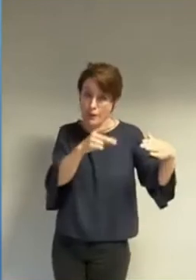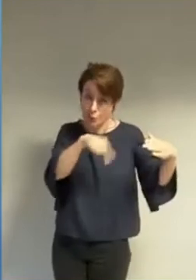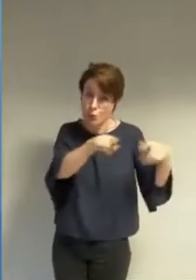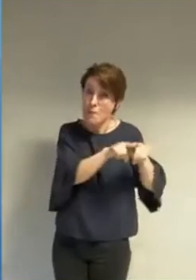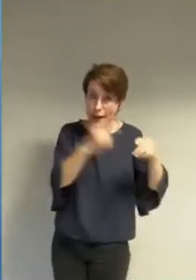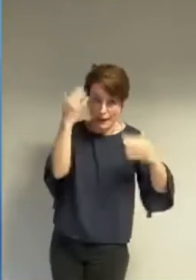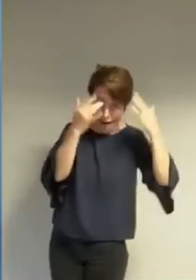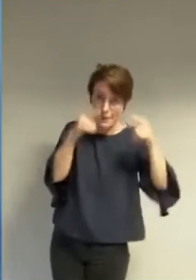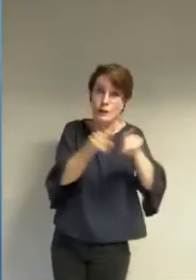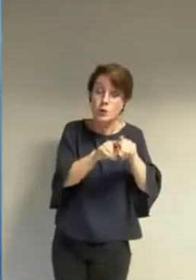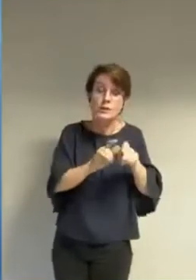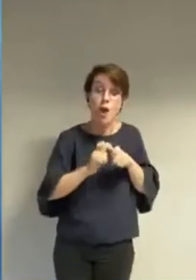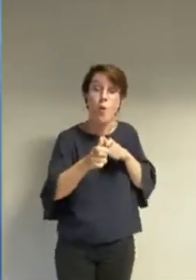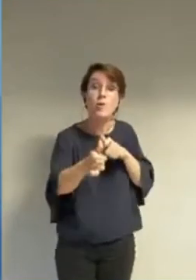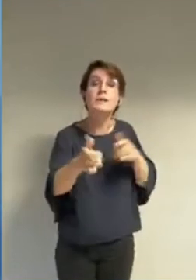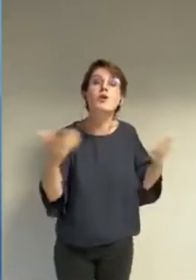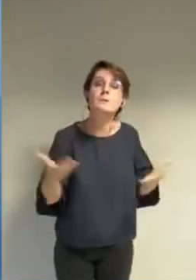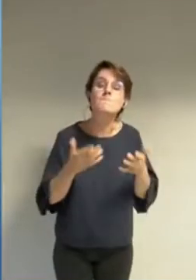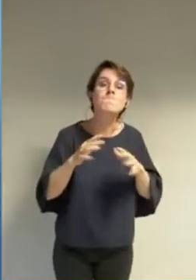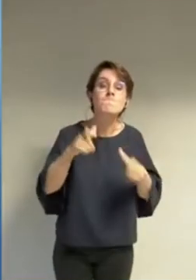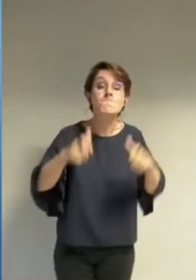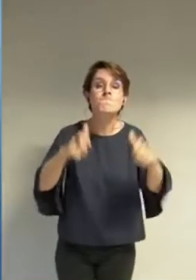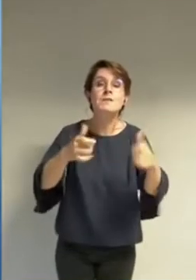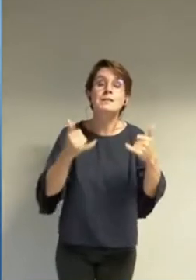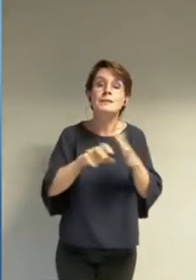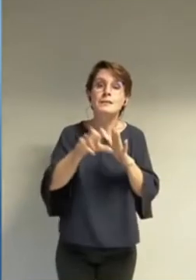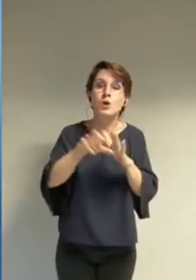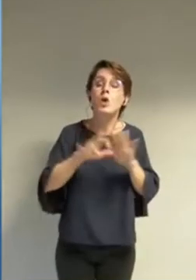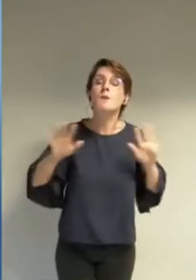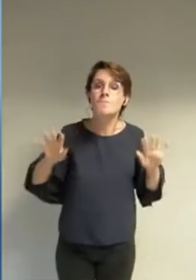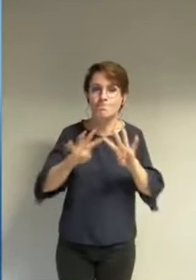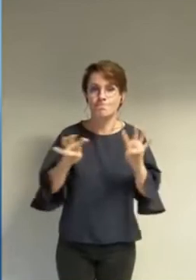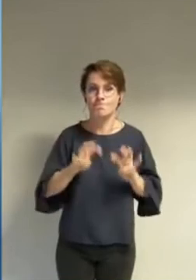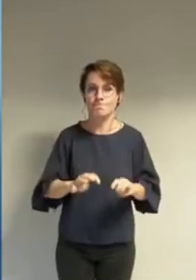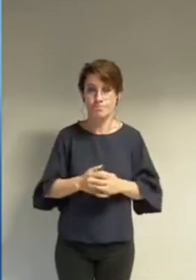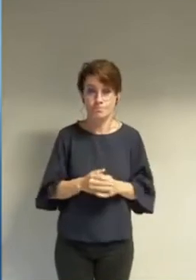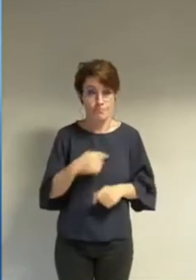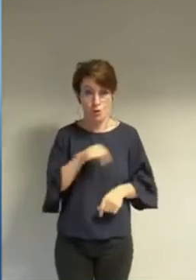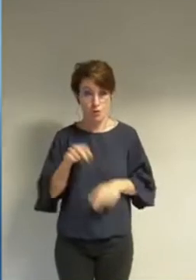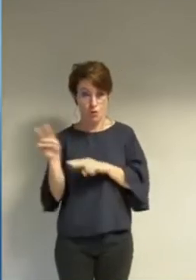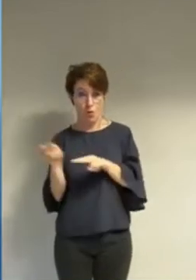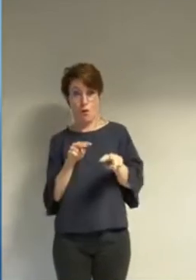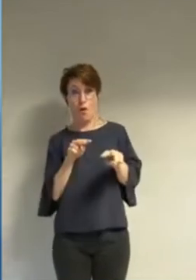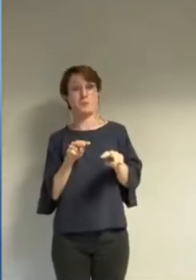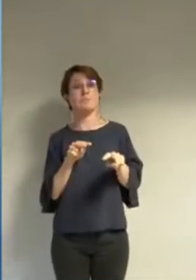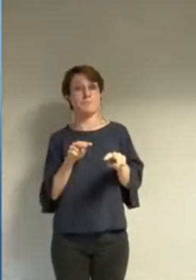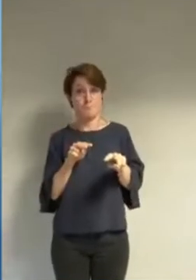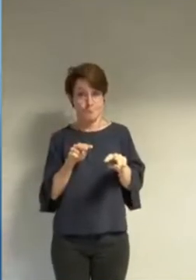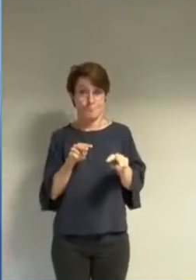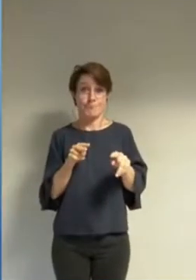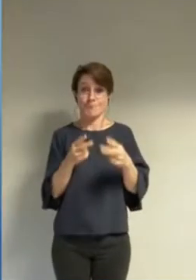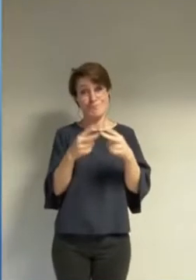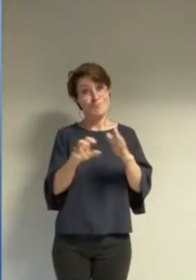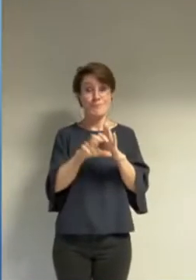les Grenoblois, dans une cité déjà très en difficulté. Nous observons impuissant la ville de Grenoble devenir le